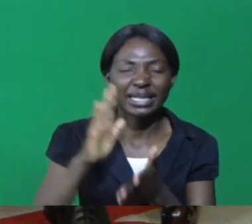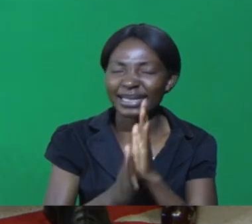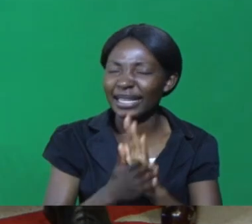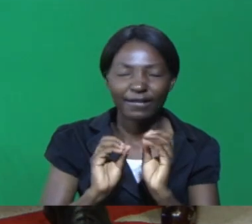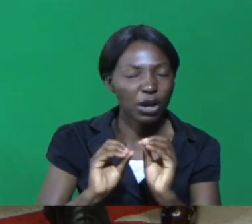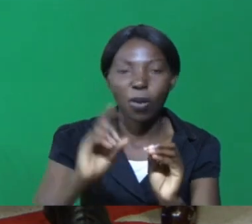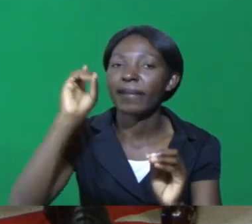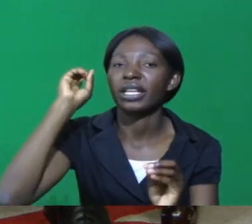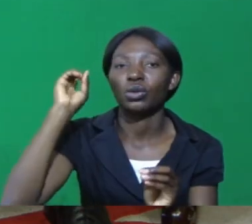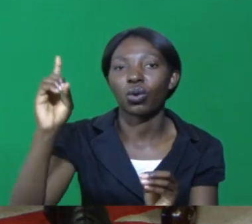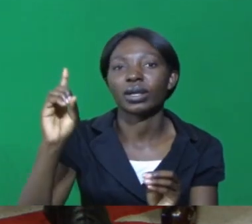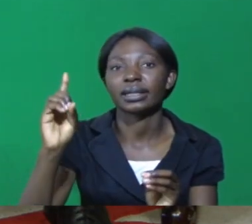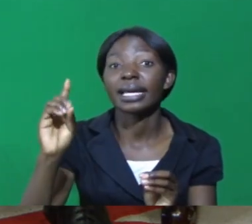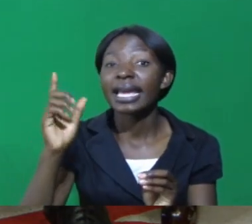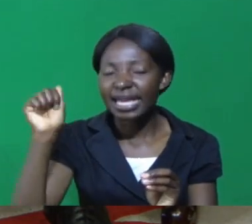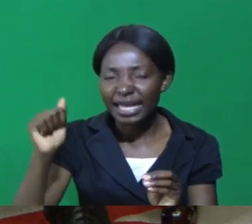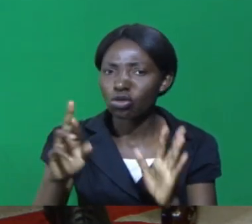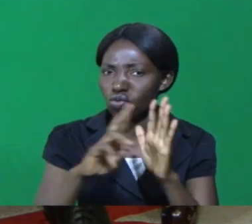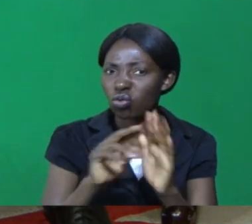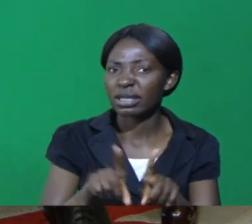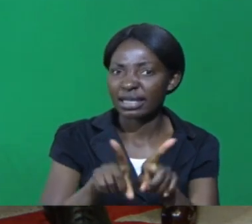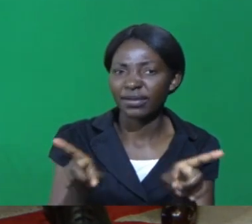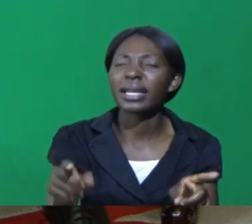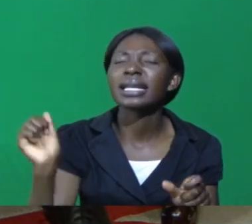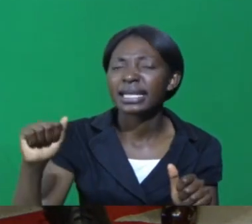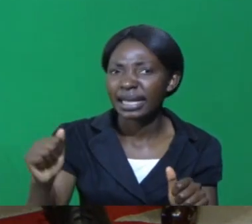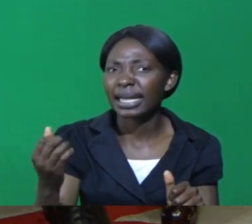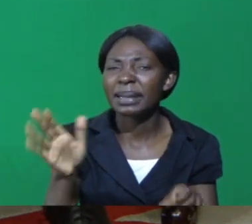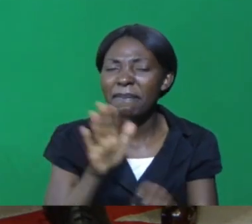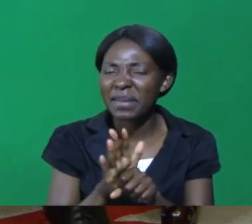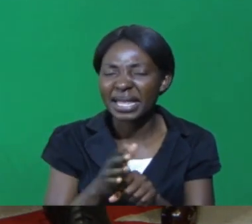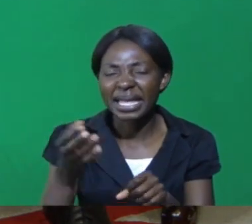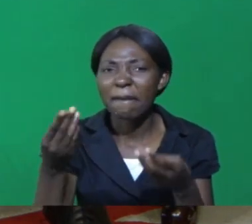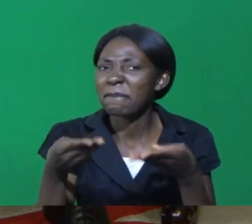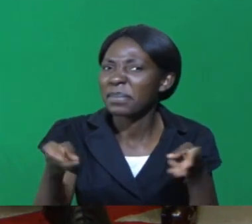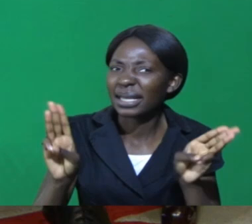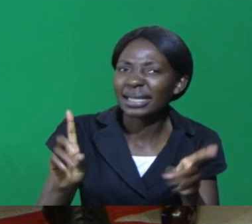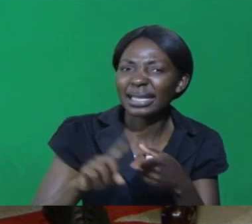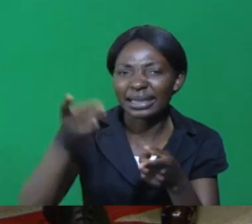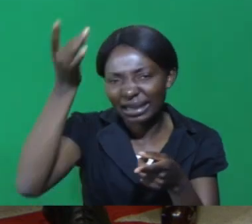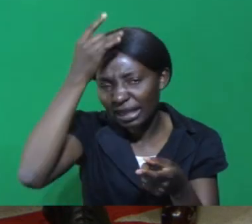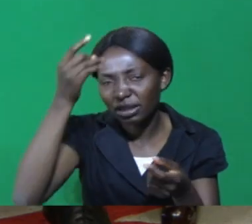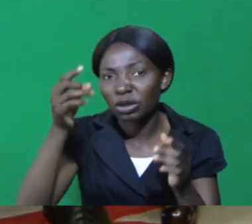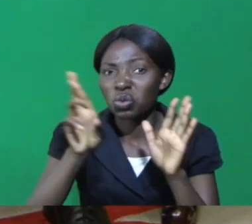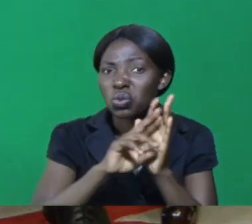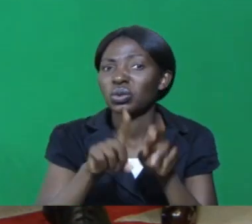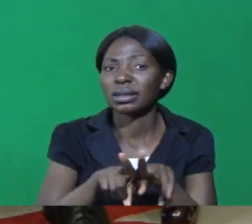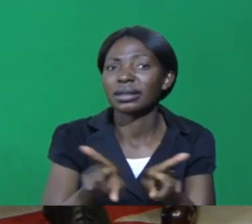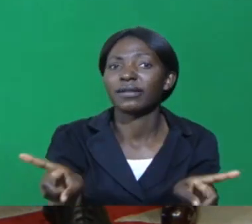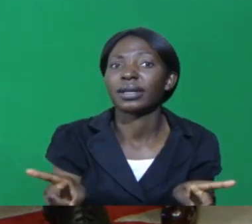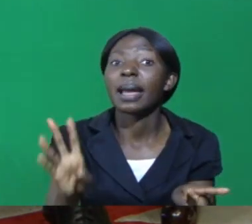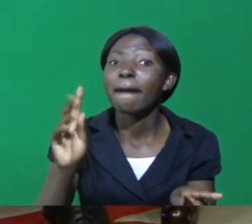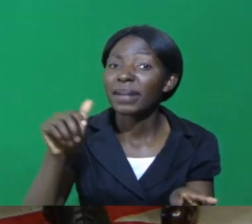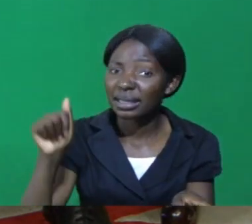kwekuti anotonga zvakasiyana nevamwe hazvinei nesu ari different but muno mustudio tiri kuita nyaya yekudzoka kwakristu